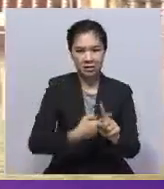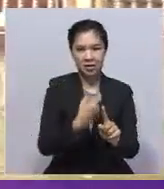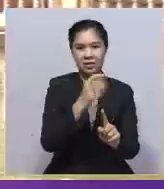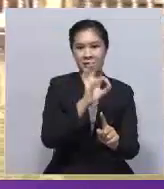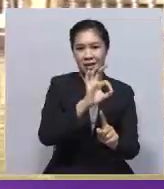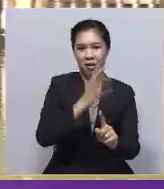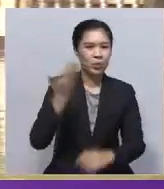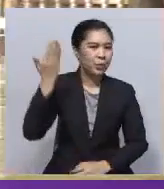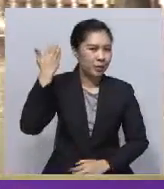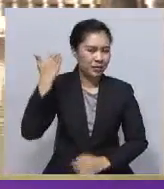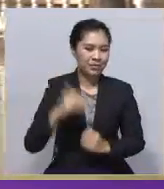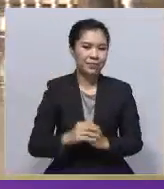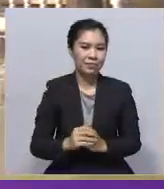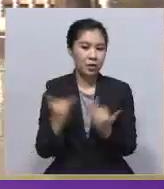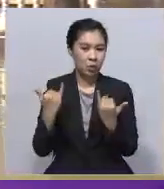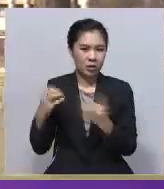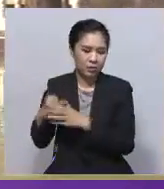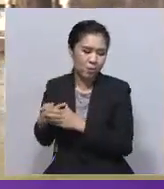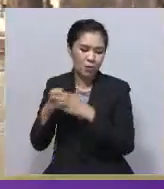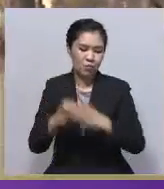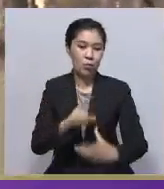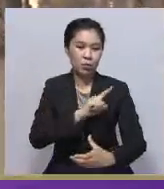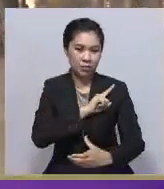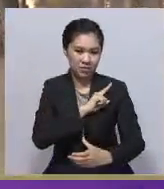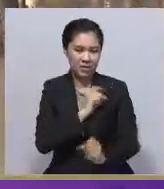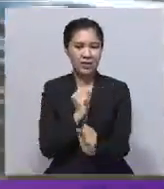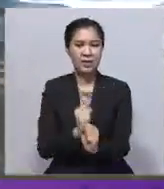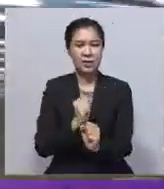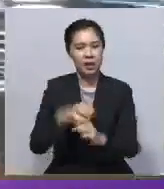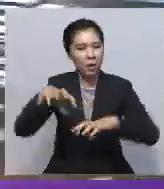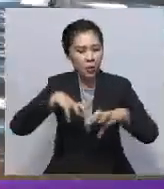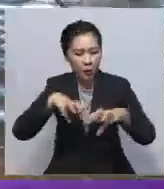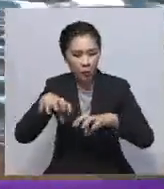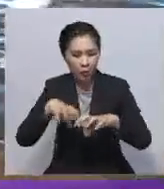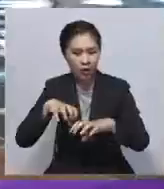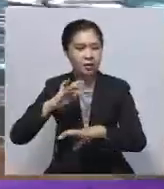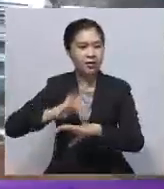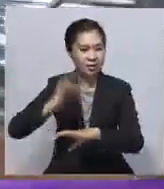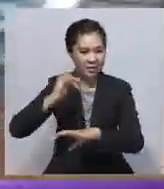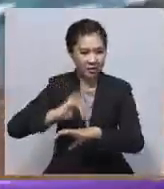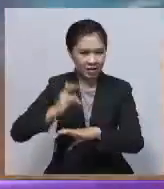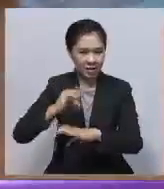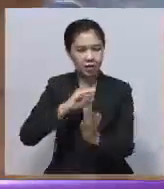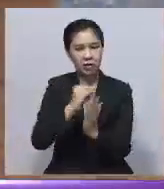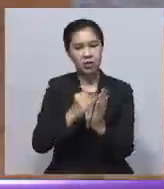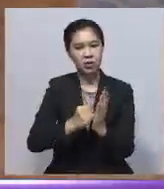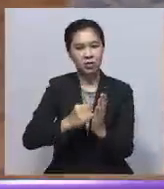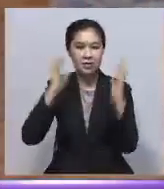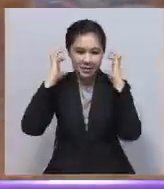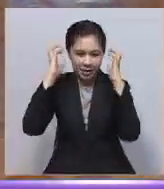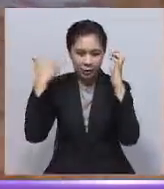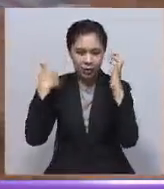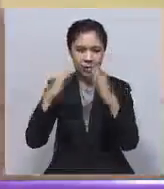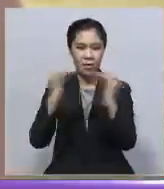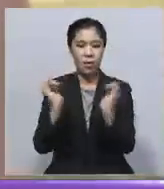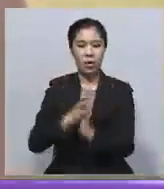านมาวันนี้จึงได้นำกำลังเจ้าหน้าที่จากสำนักบริหารพื้นที่อนุรักษ์ที่1สาขาสระบุรีลงมายังพื้นที่วัดบันได